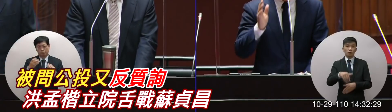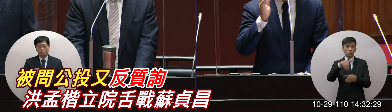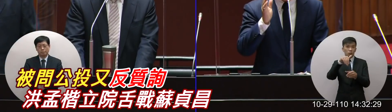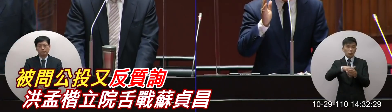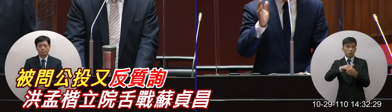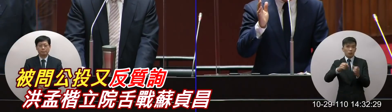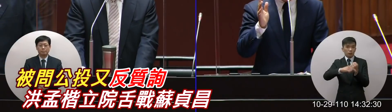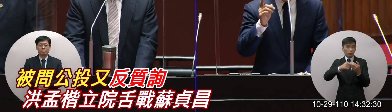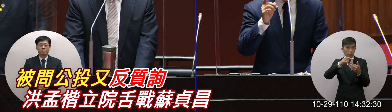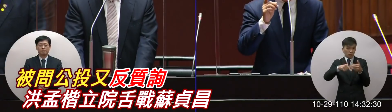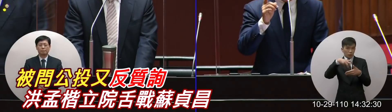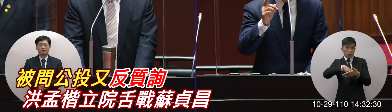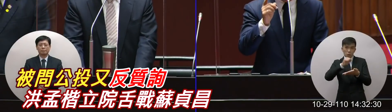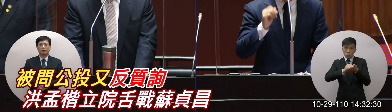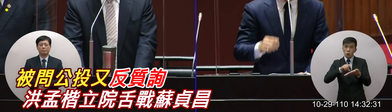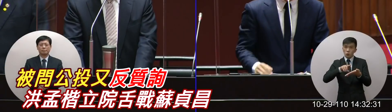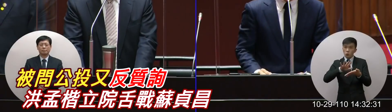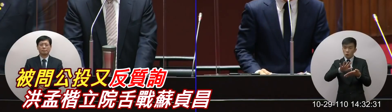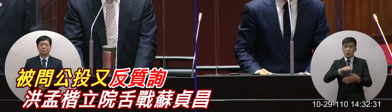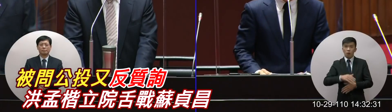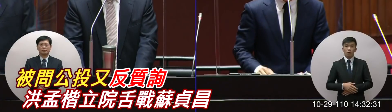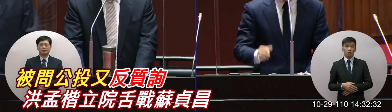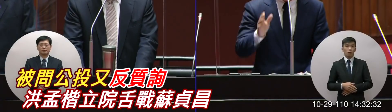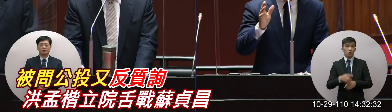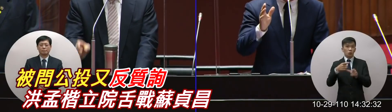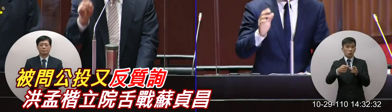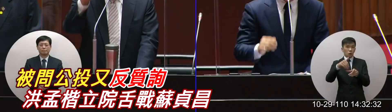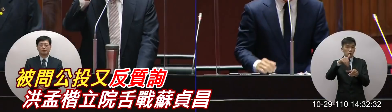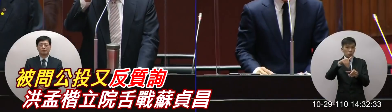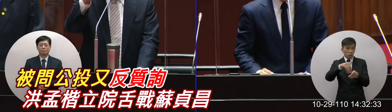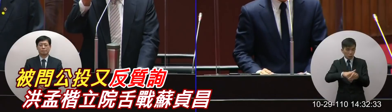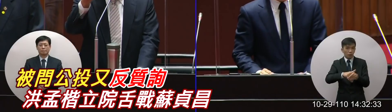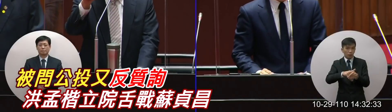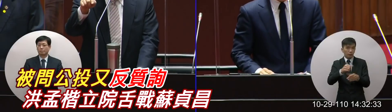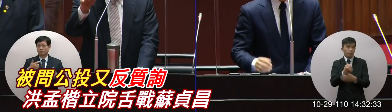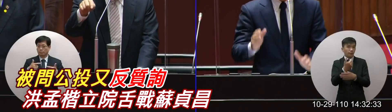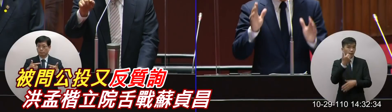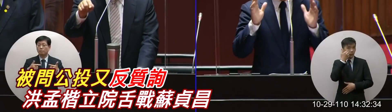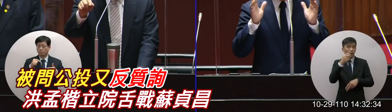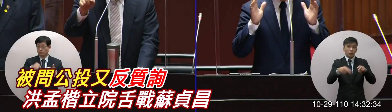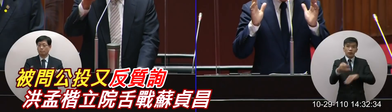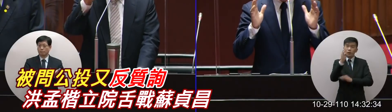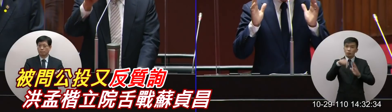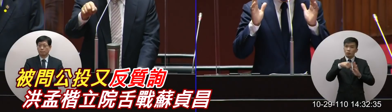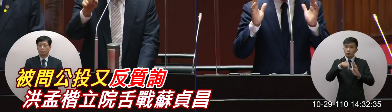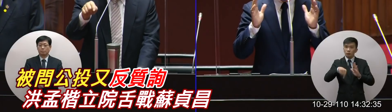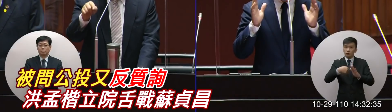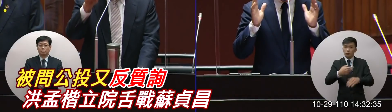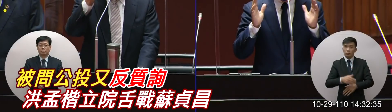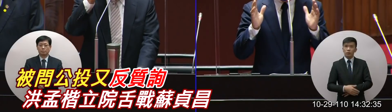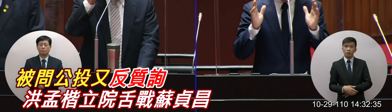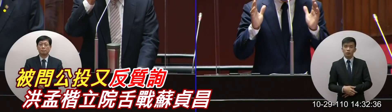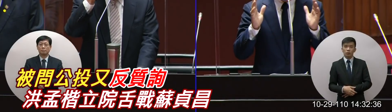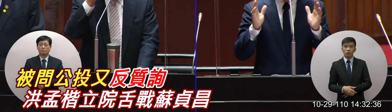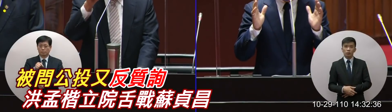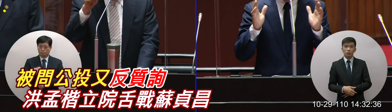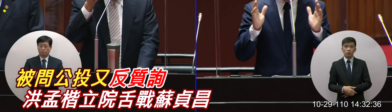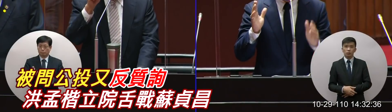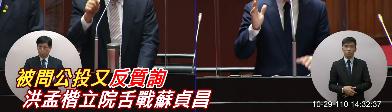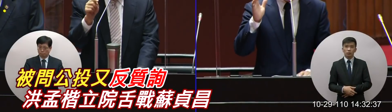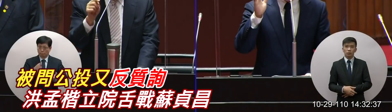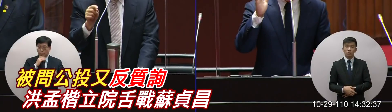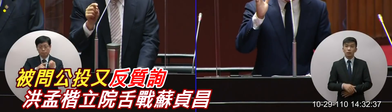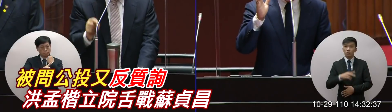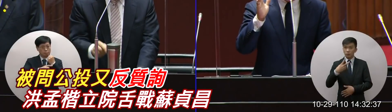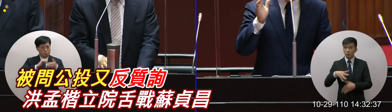投正方是行政院。但是现在本席好奇也是全国民众关注的部分是